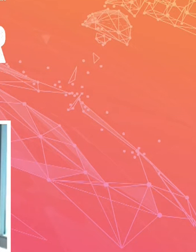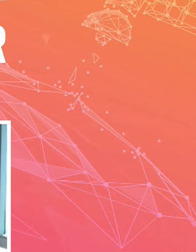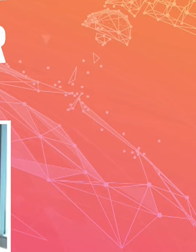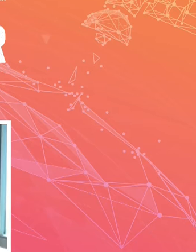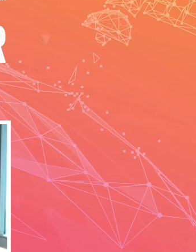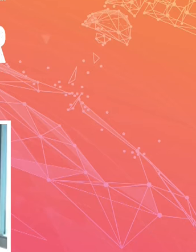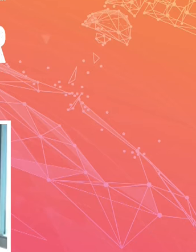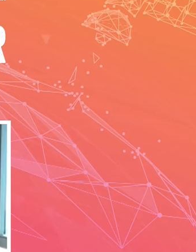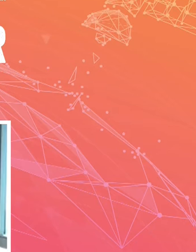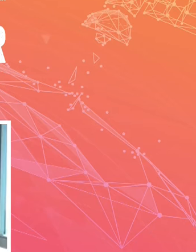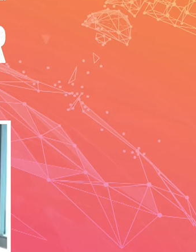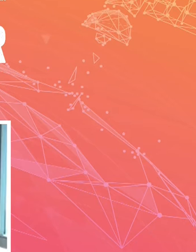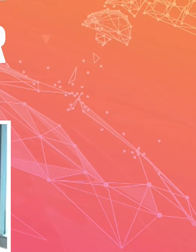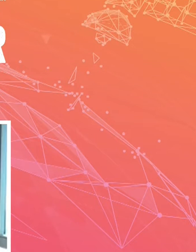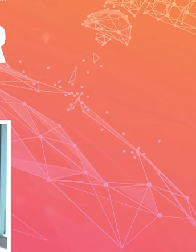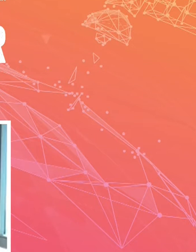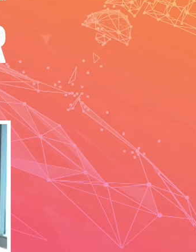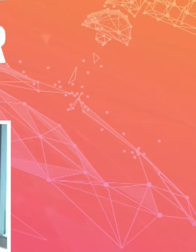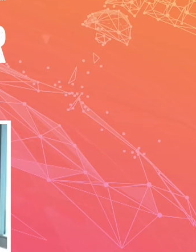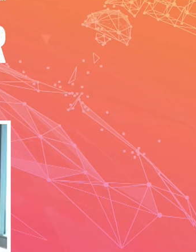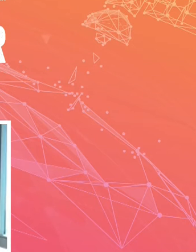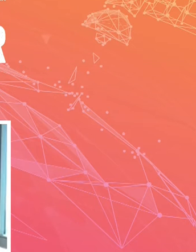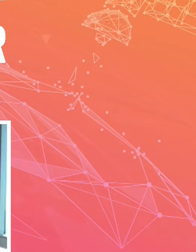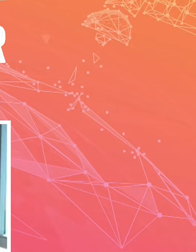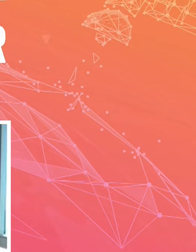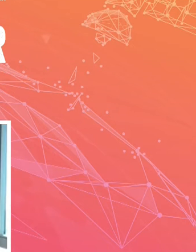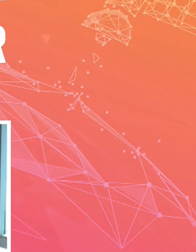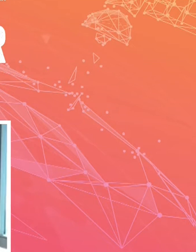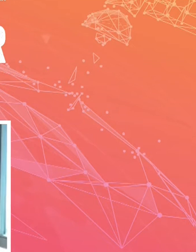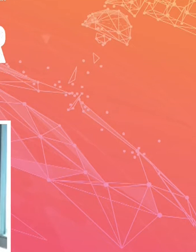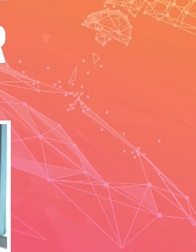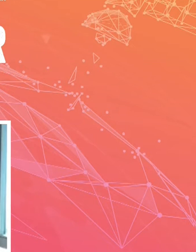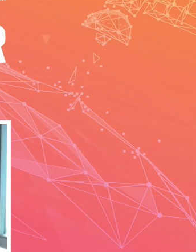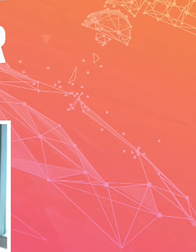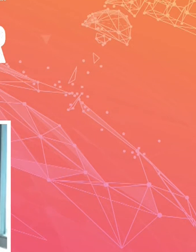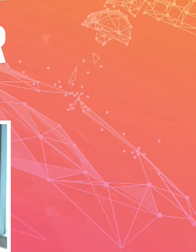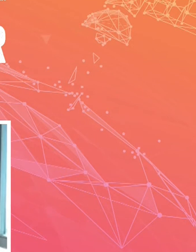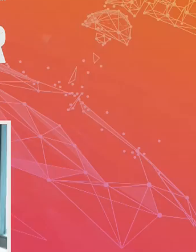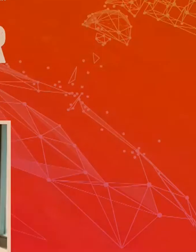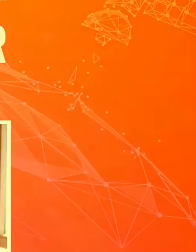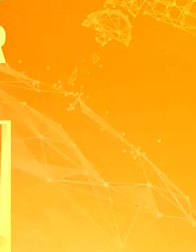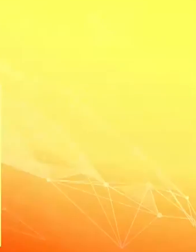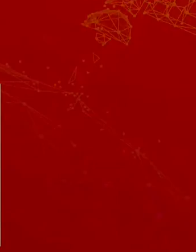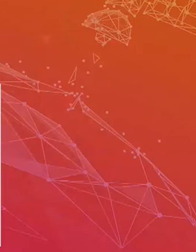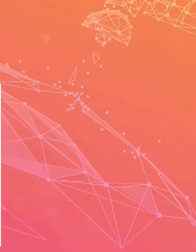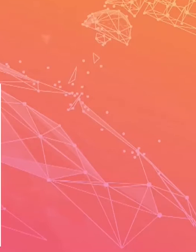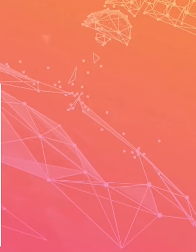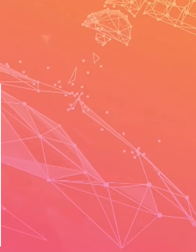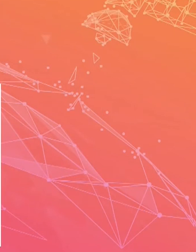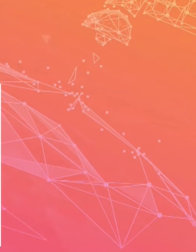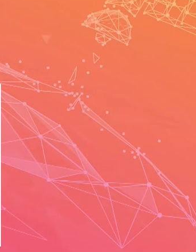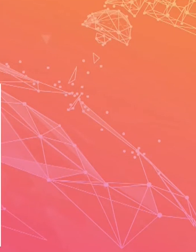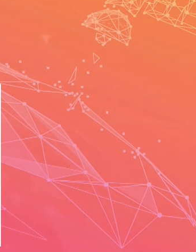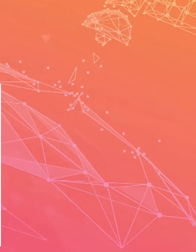pemerataan kesempatan dan hak berekspresi bagi semua gender secara setara. Jadi lewat